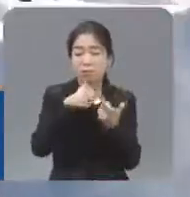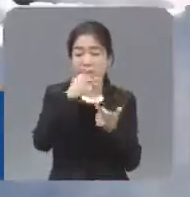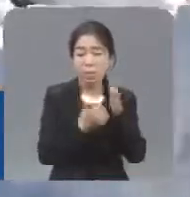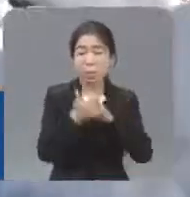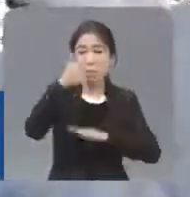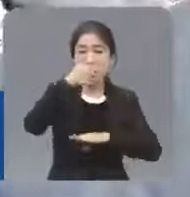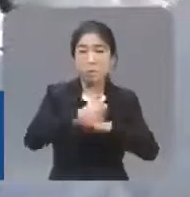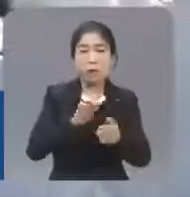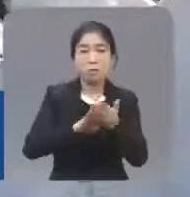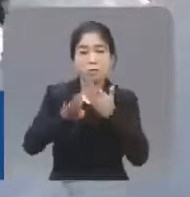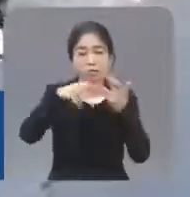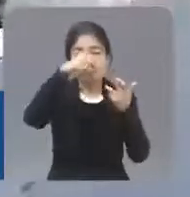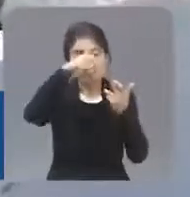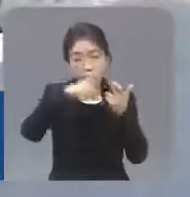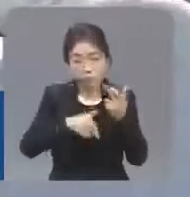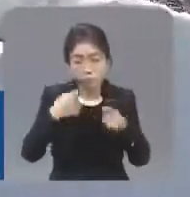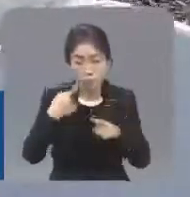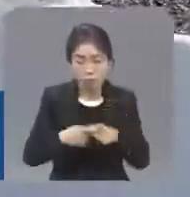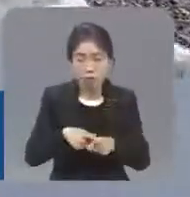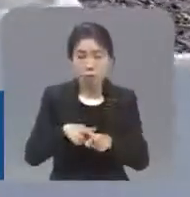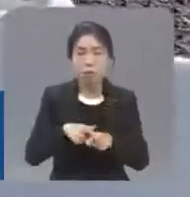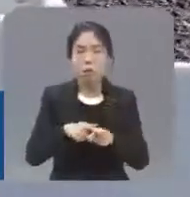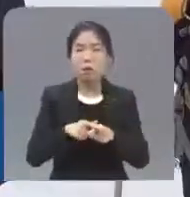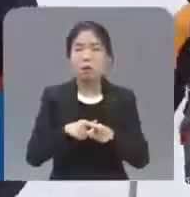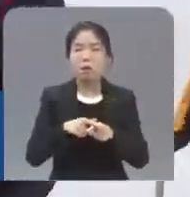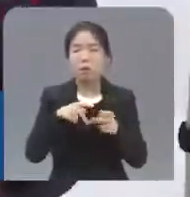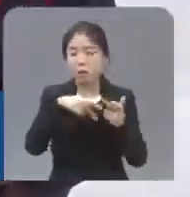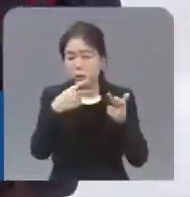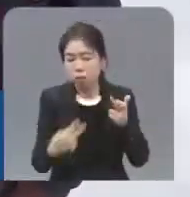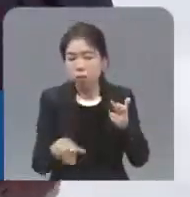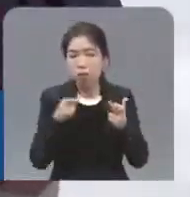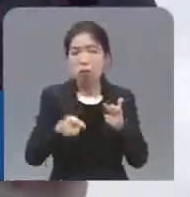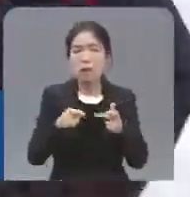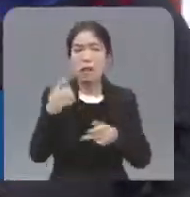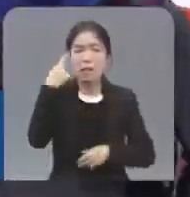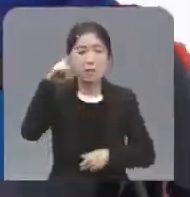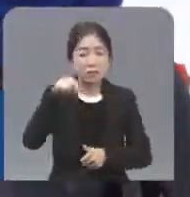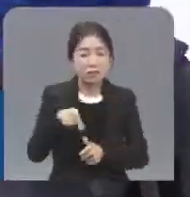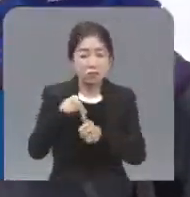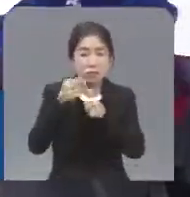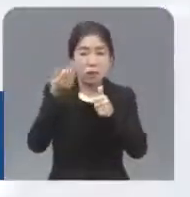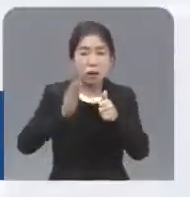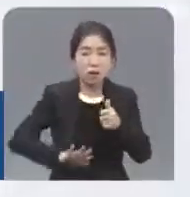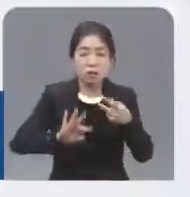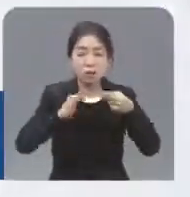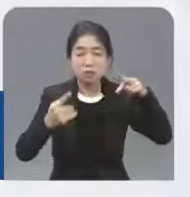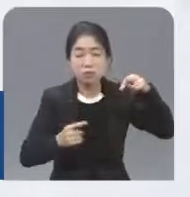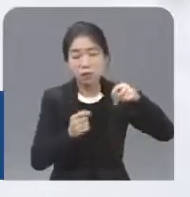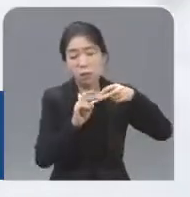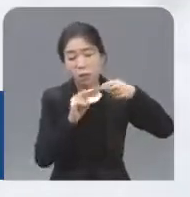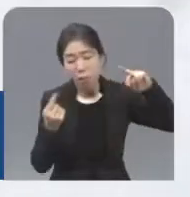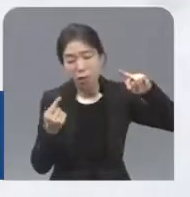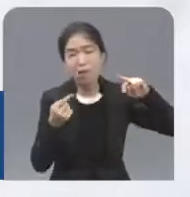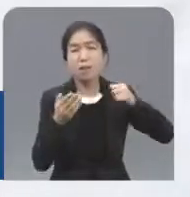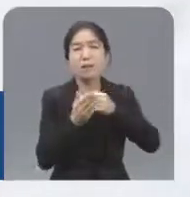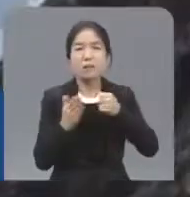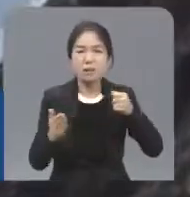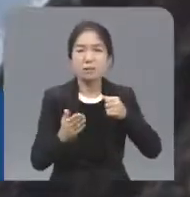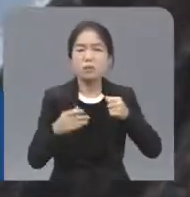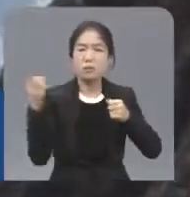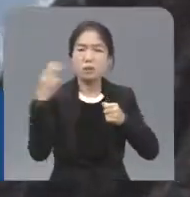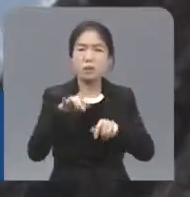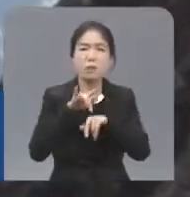달성한 뒤 하산하는 과정에서 조난을 당했고 러시아 구조팀이 구조에 나섰지만 줄이 끊어지면서 다시 실종된